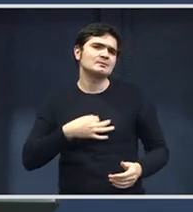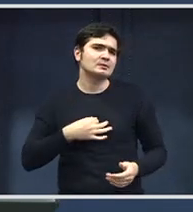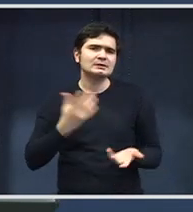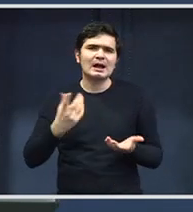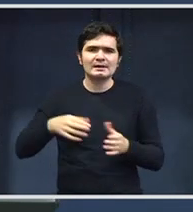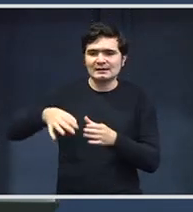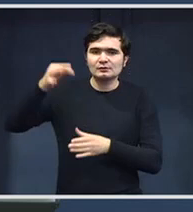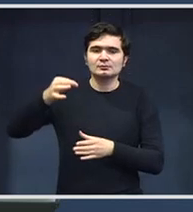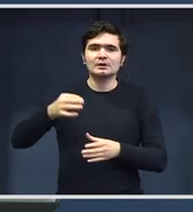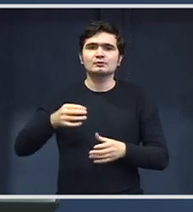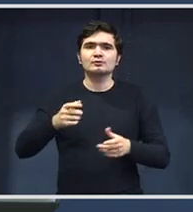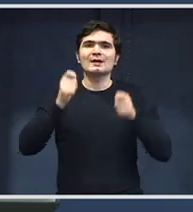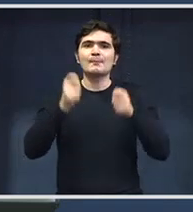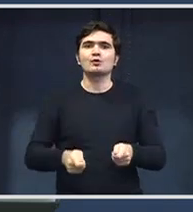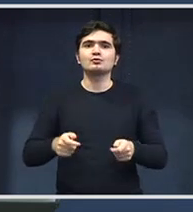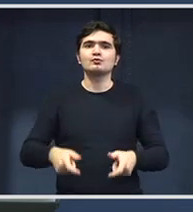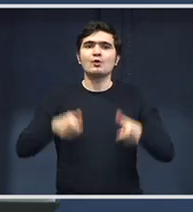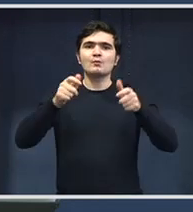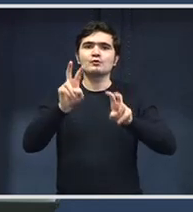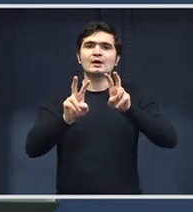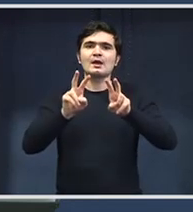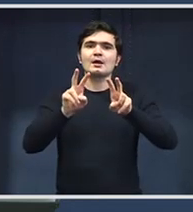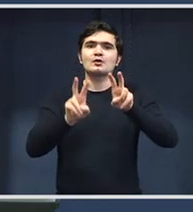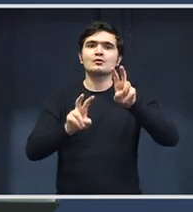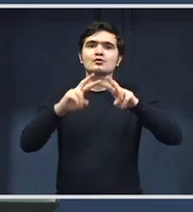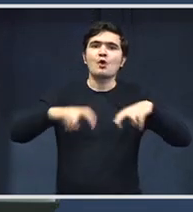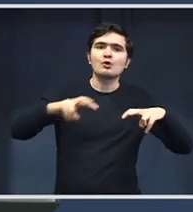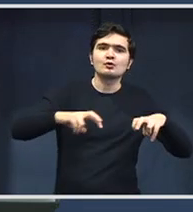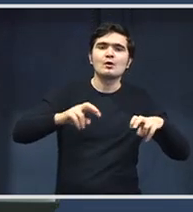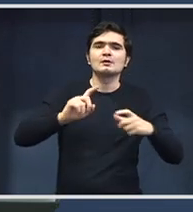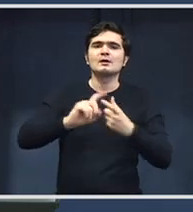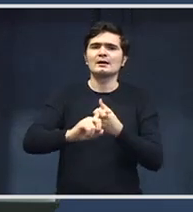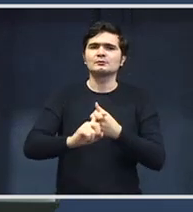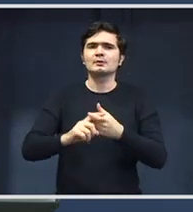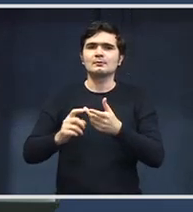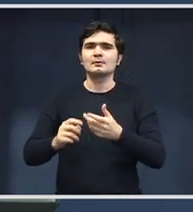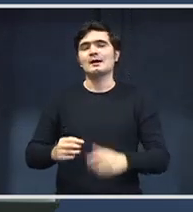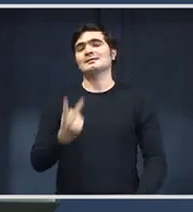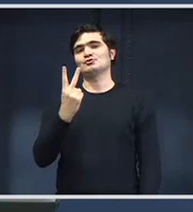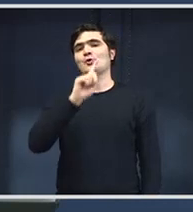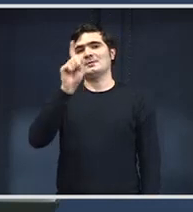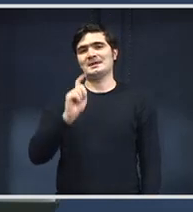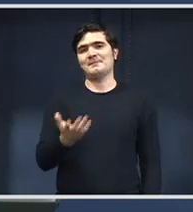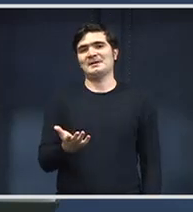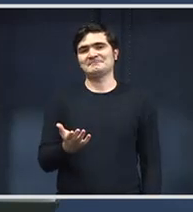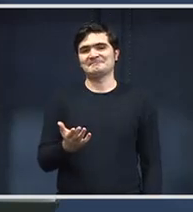rezultatele raportului Corpului de Control, dacă s-a finalizat în ceea ce privește... Deci aveți două întrebări.